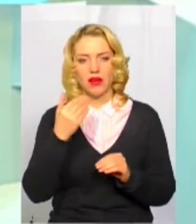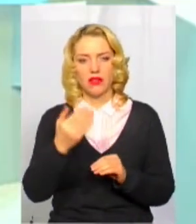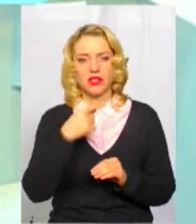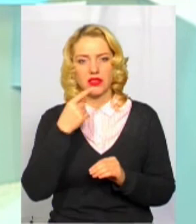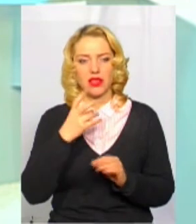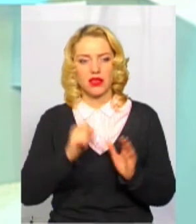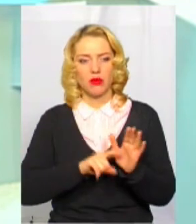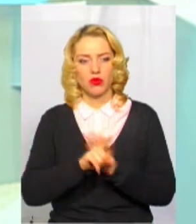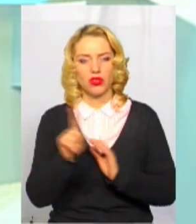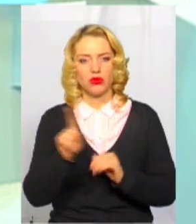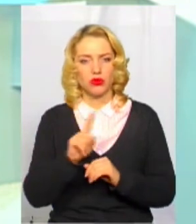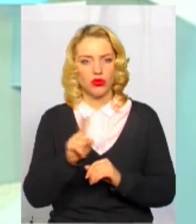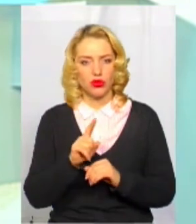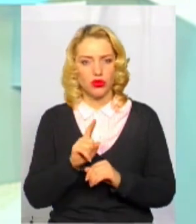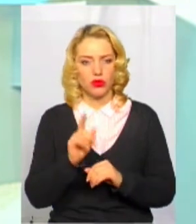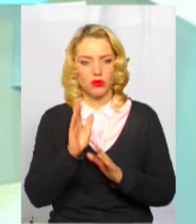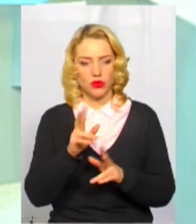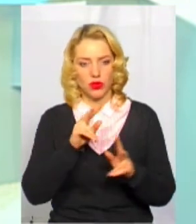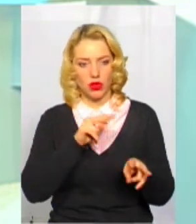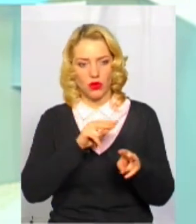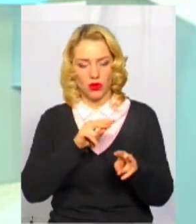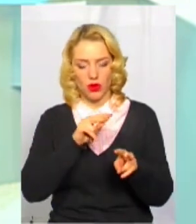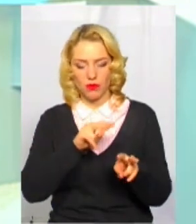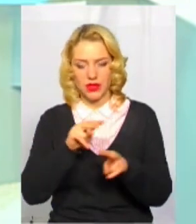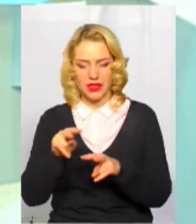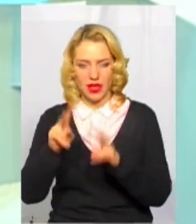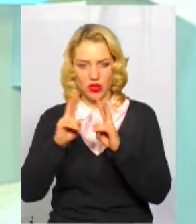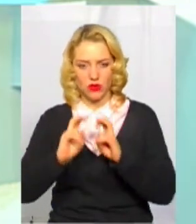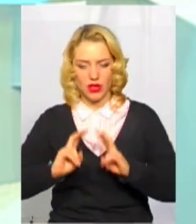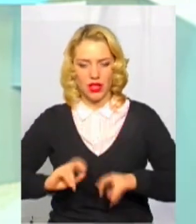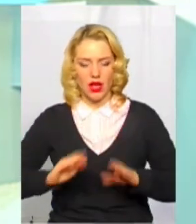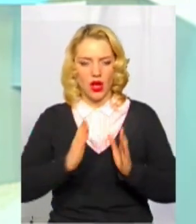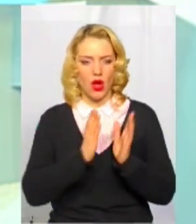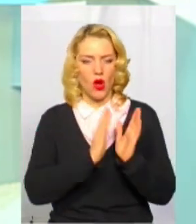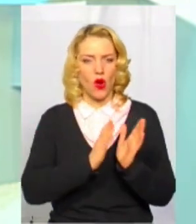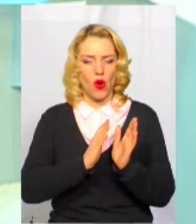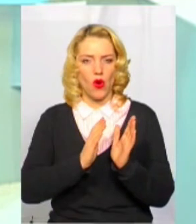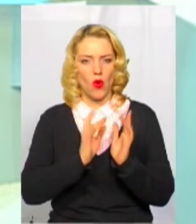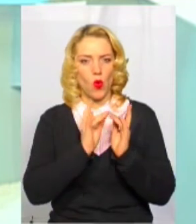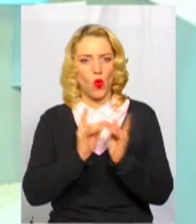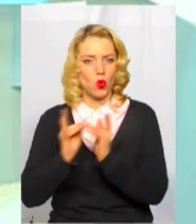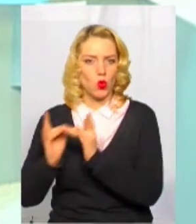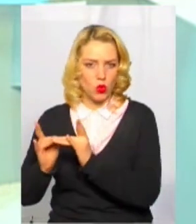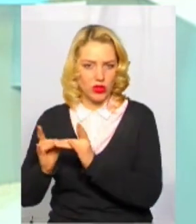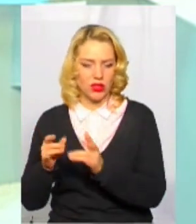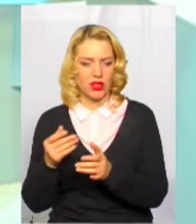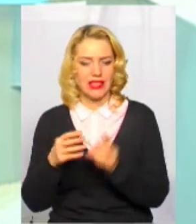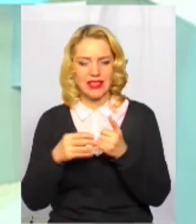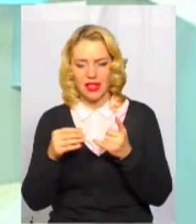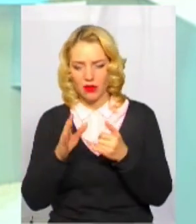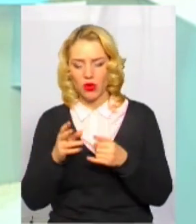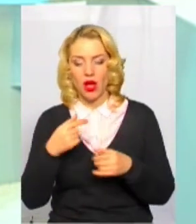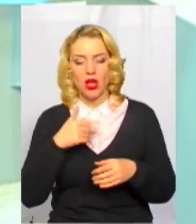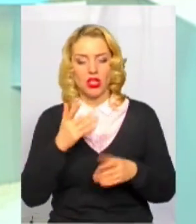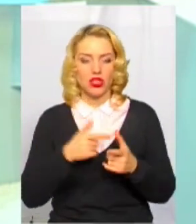що будете відстежувати гуртожитки, там, землю для цього, чи будете ви планувати передання